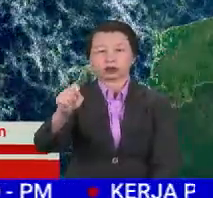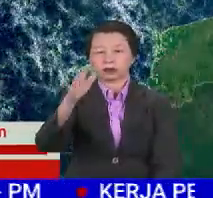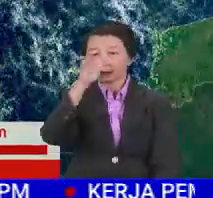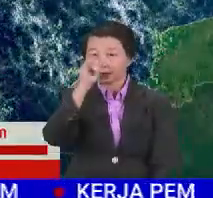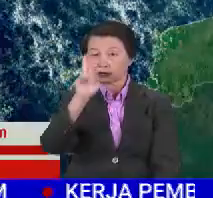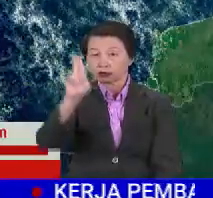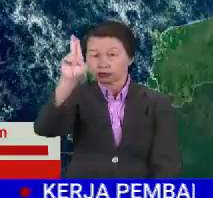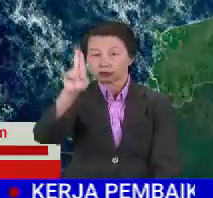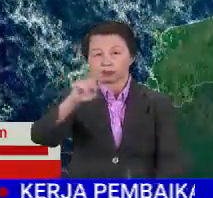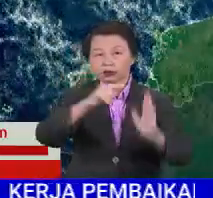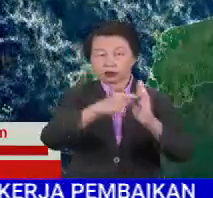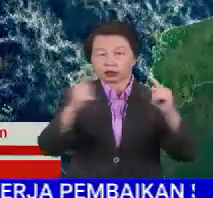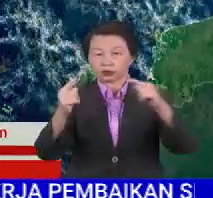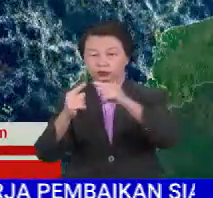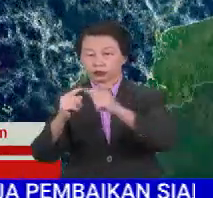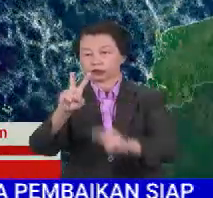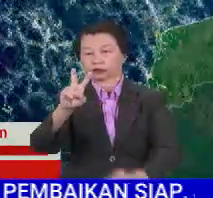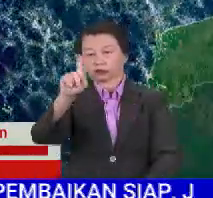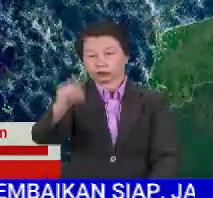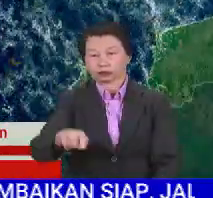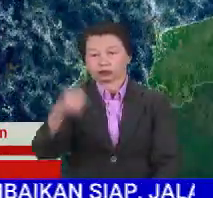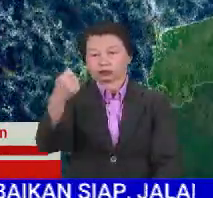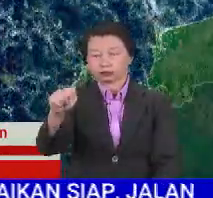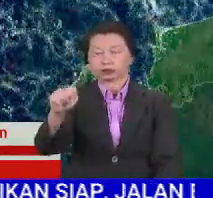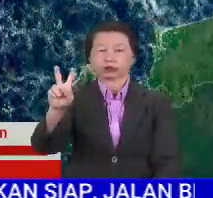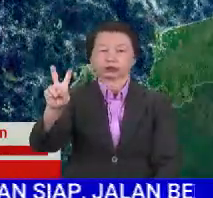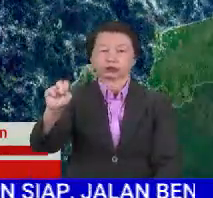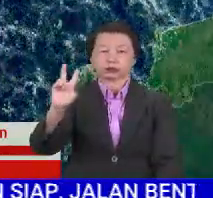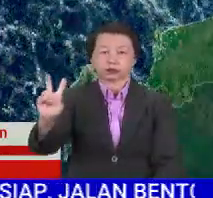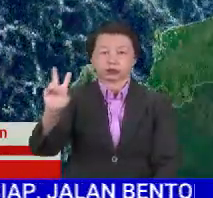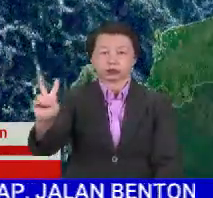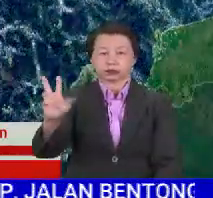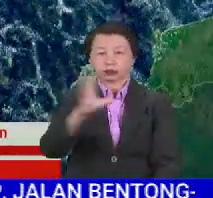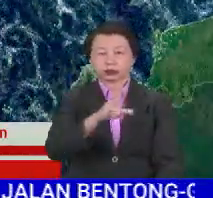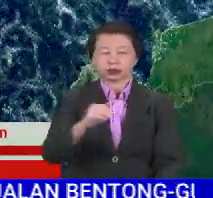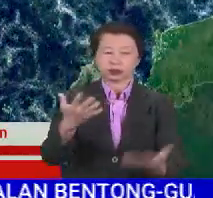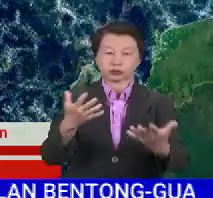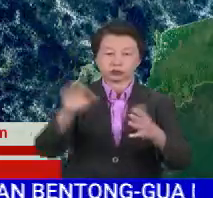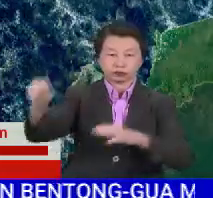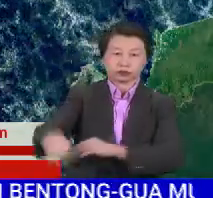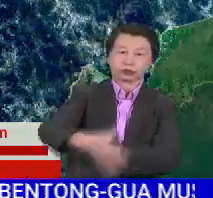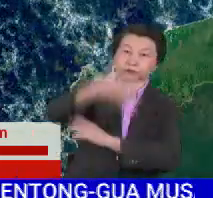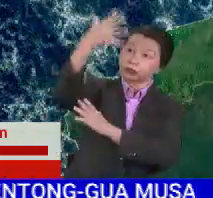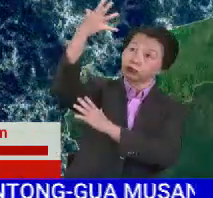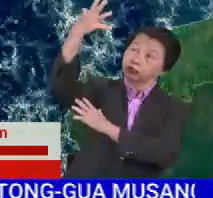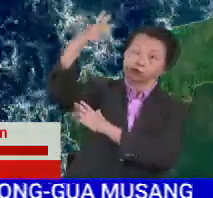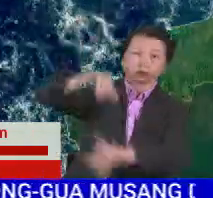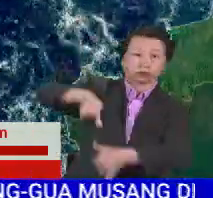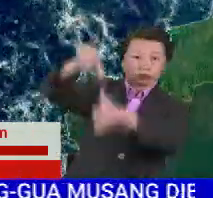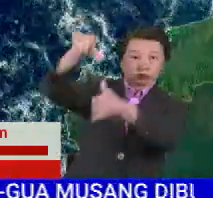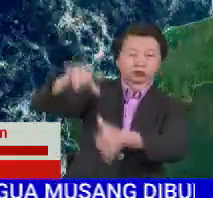berkuat kuasa sehingga ke 2 Oktober 2022. Dan berikutan, ketinggian ombak boleh mencecah sehingga